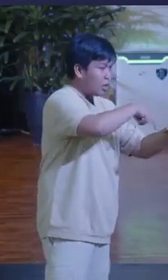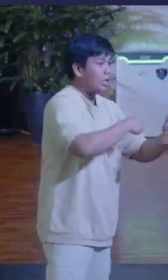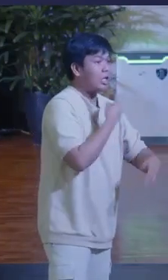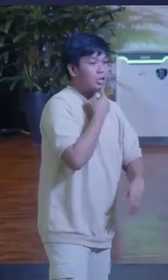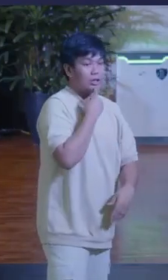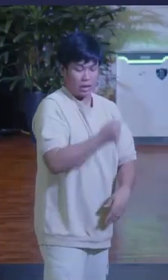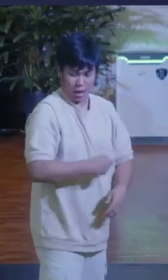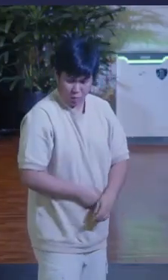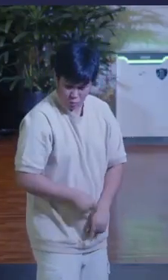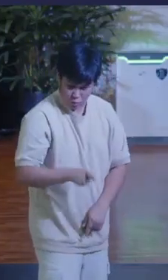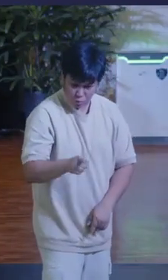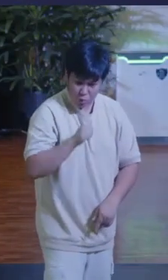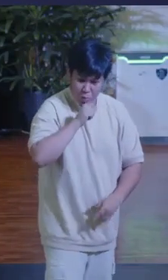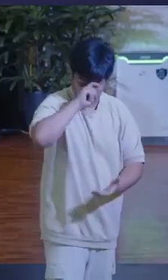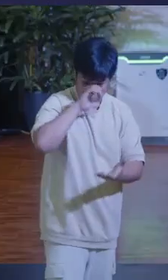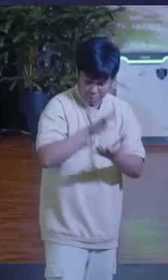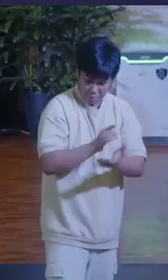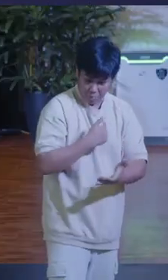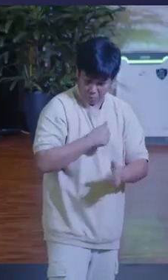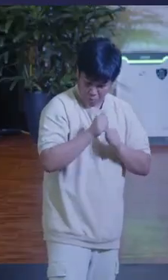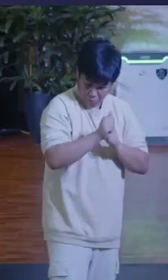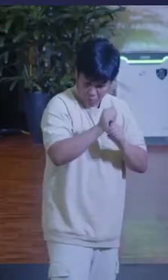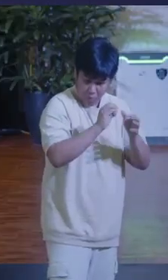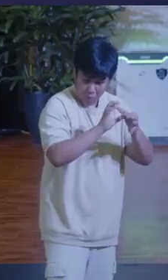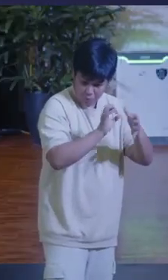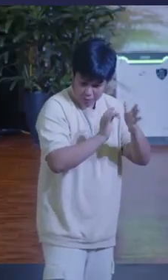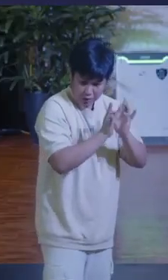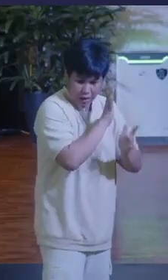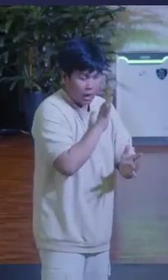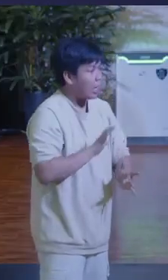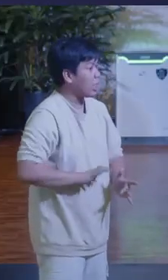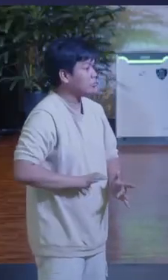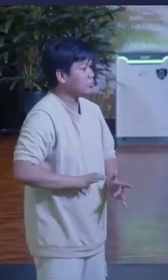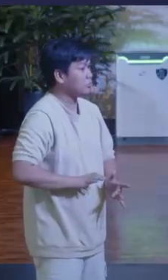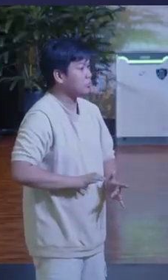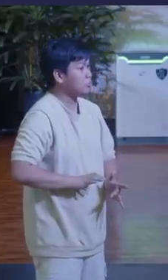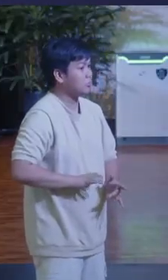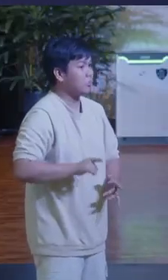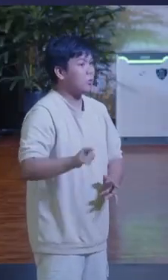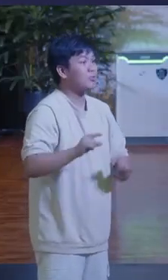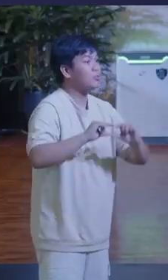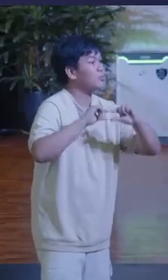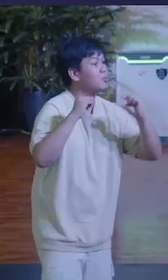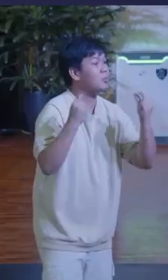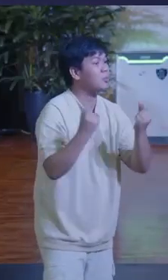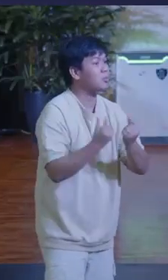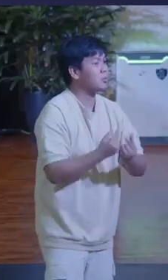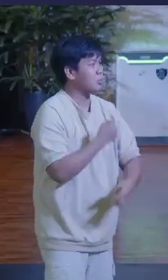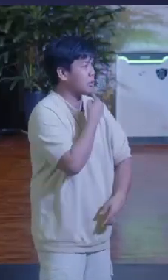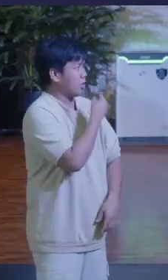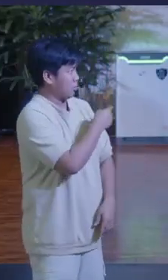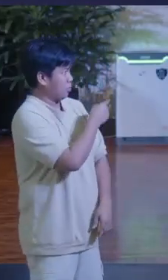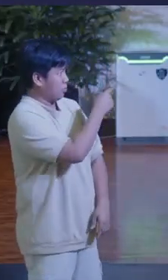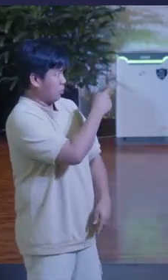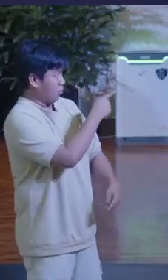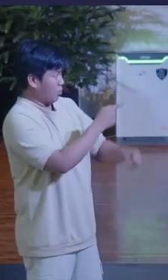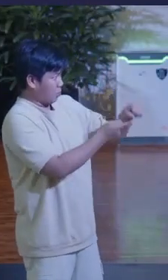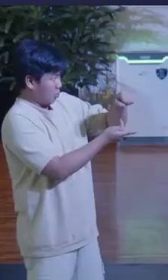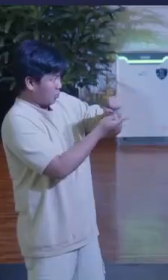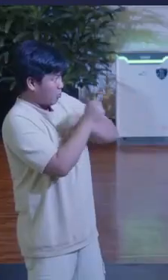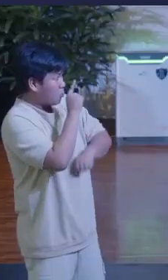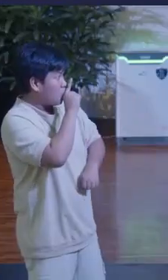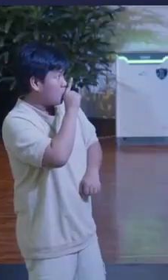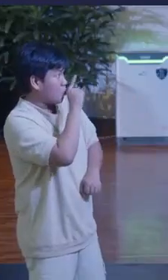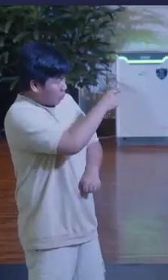ng kanyang apostleship. Sapagkat pinagdududahan o binibigyan duda ng iba kung na siya ay